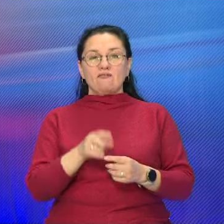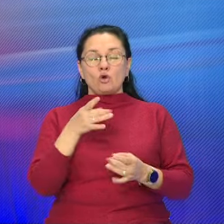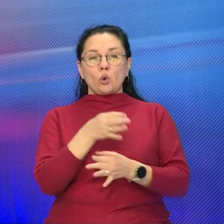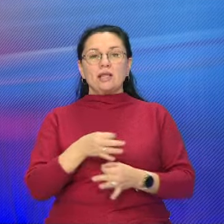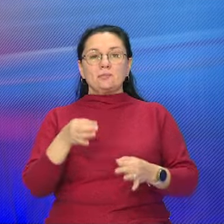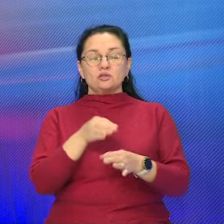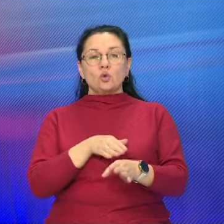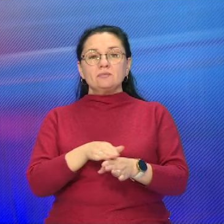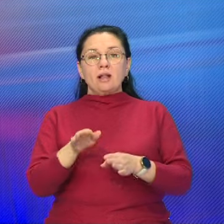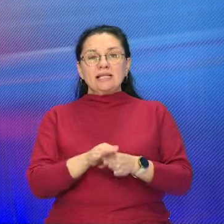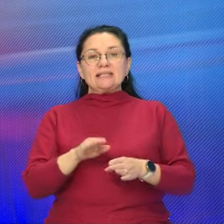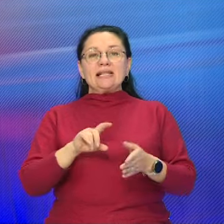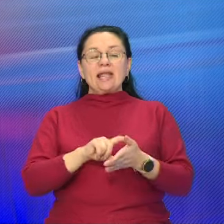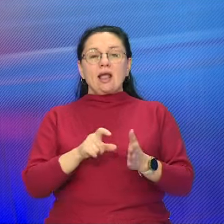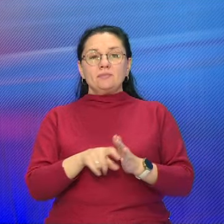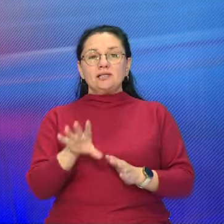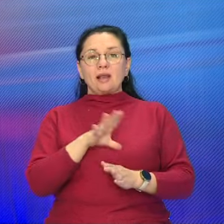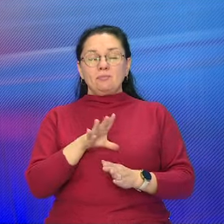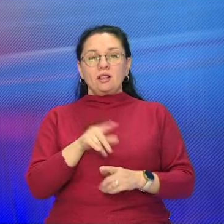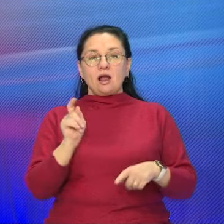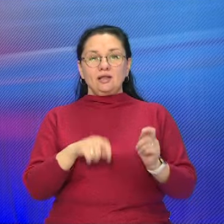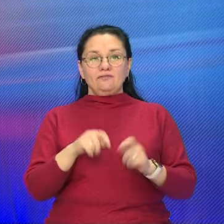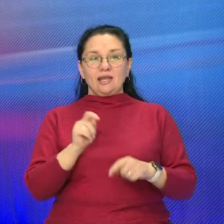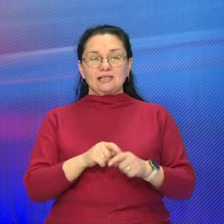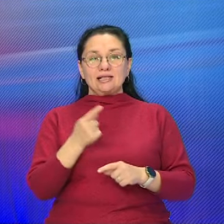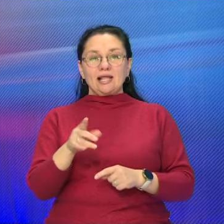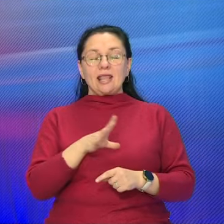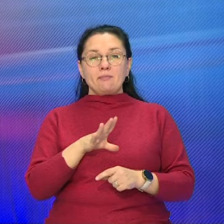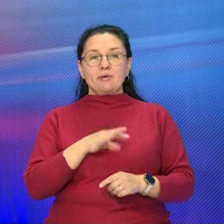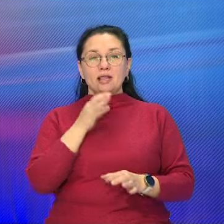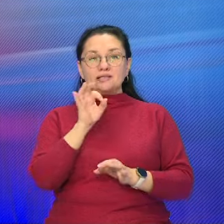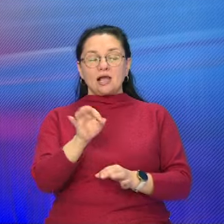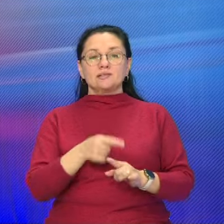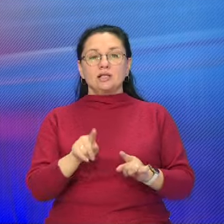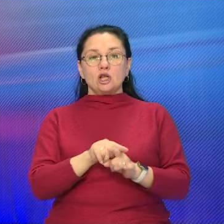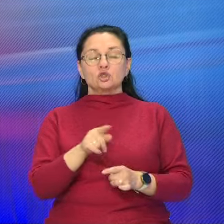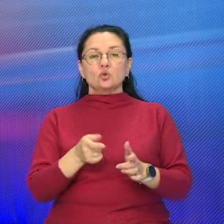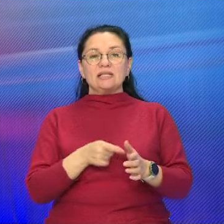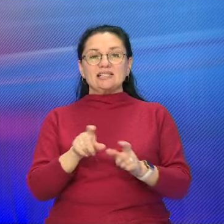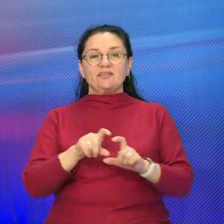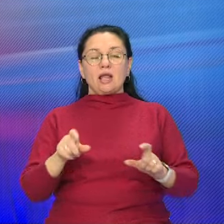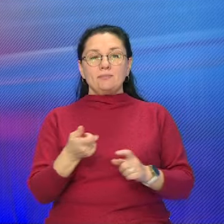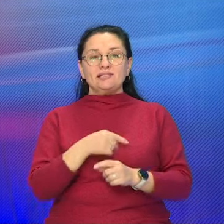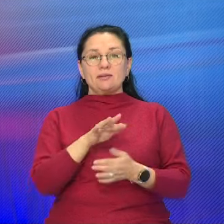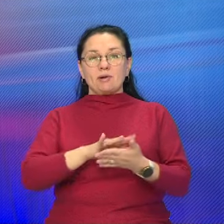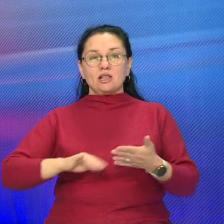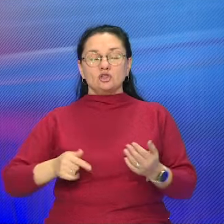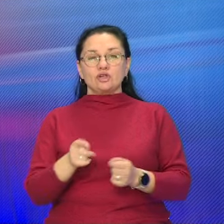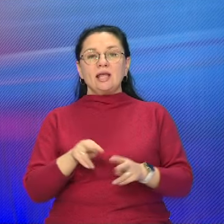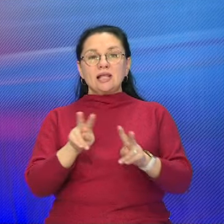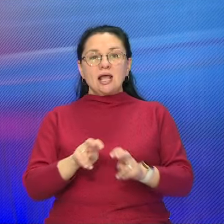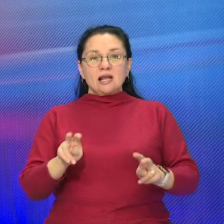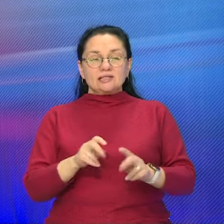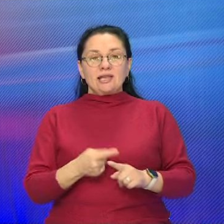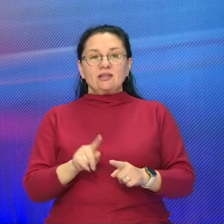областном выконавшем комитете отбылася пресс-конференция. На ней было огучено, что следующий комитет протягивает расследование справ у дочинения